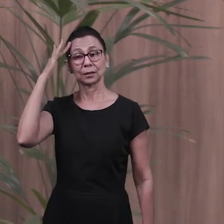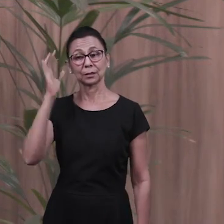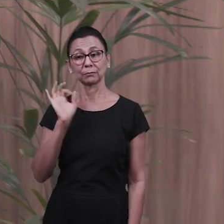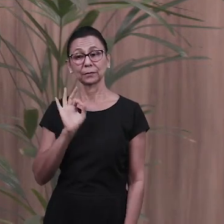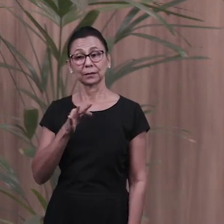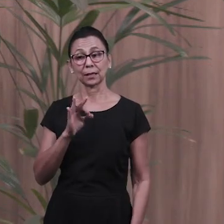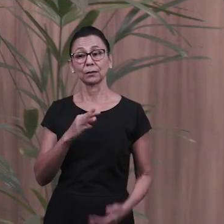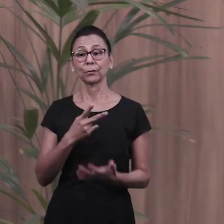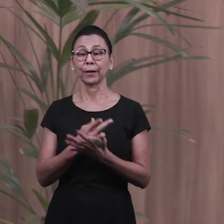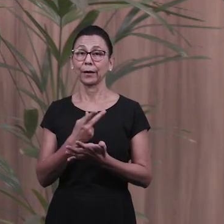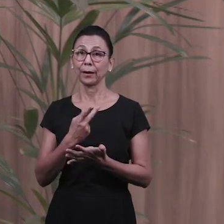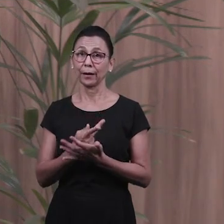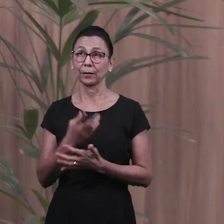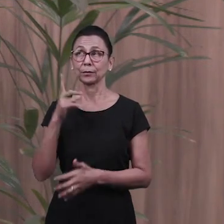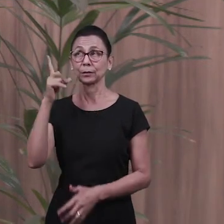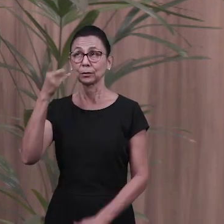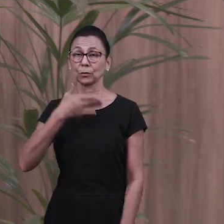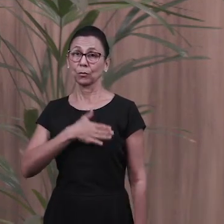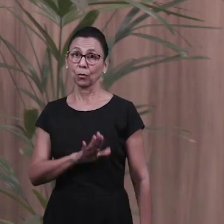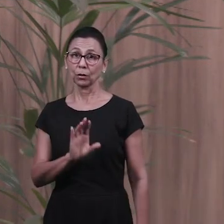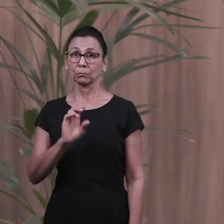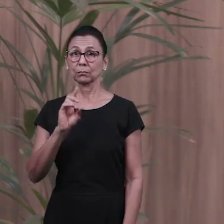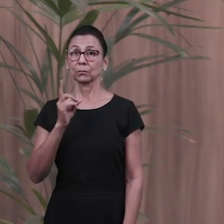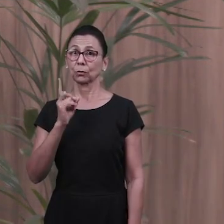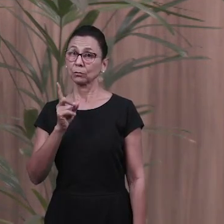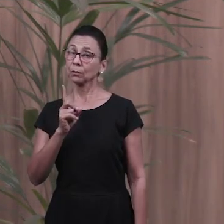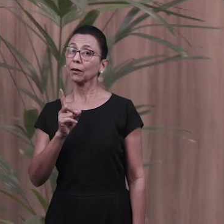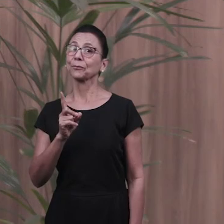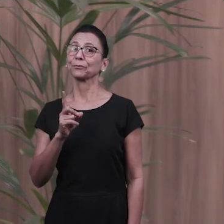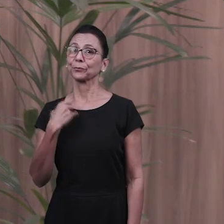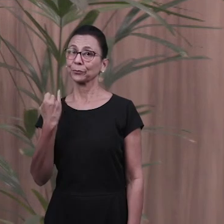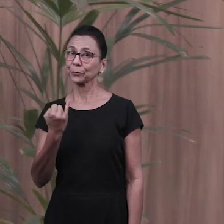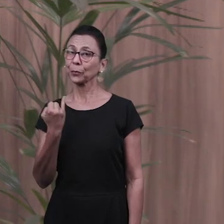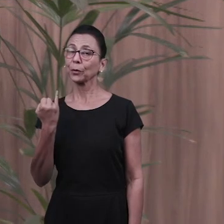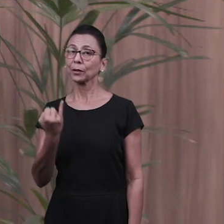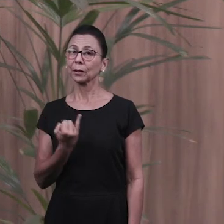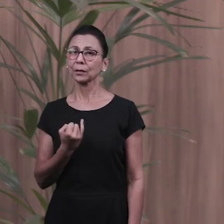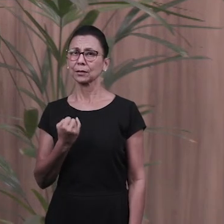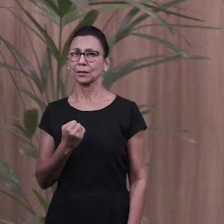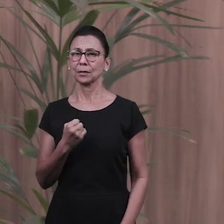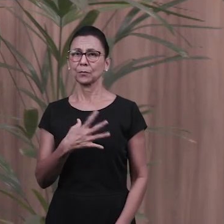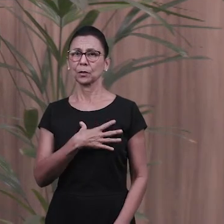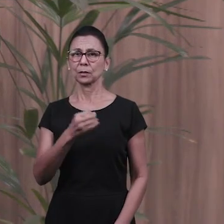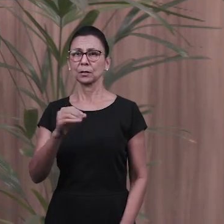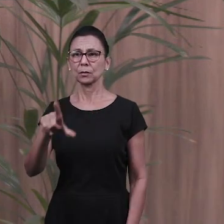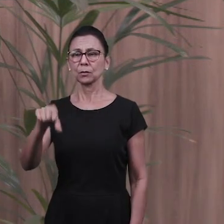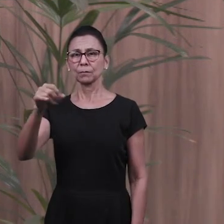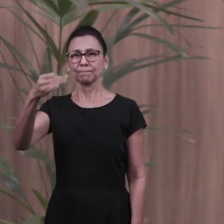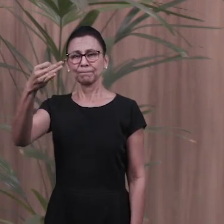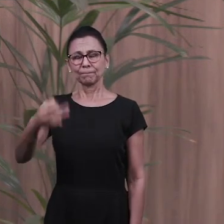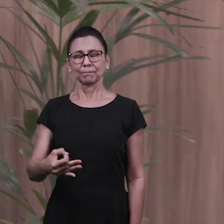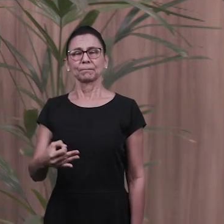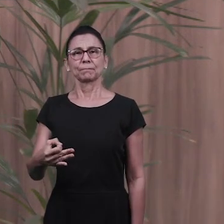Et ainsi, faire toujours le bon choix. Mais pour cela, notre enseignement a besoin